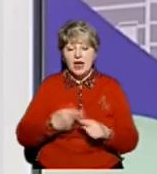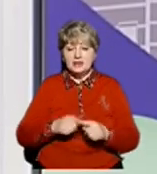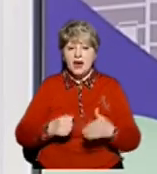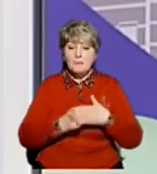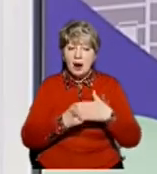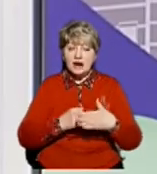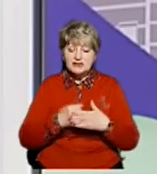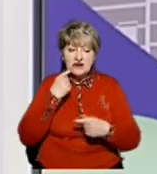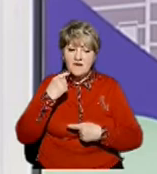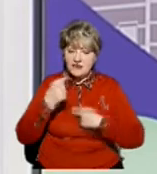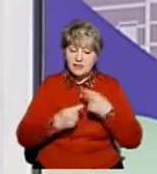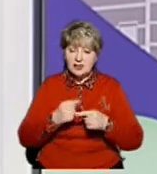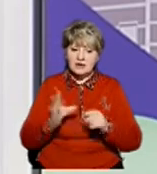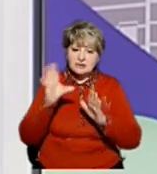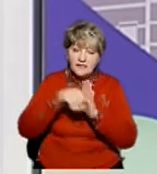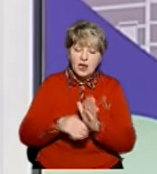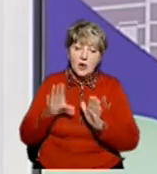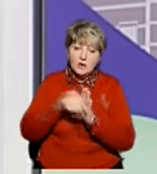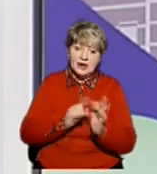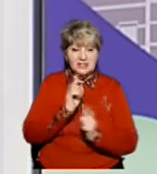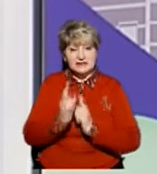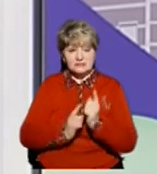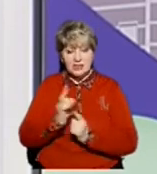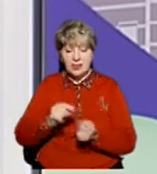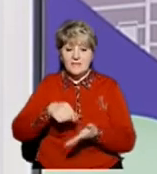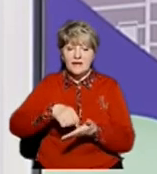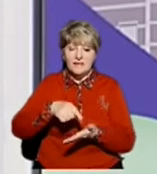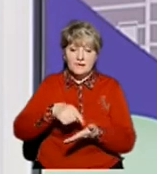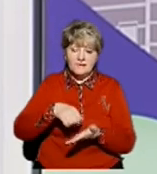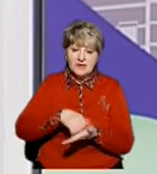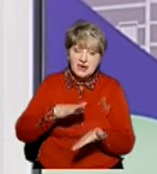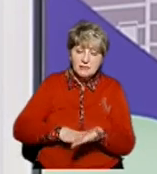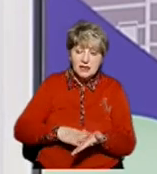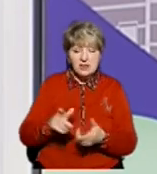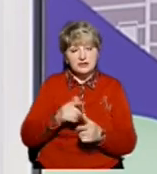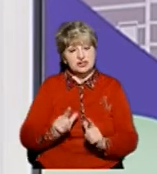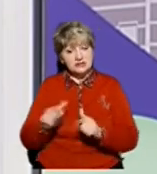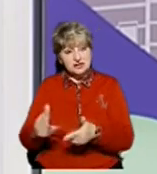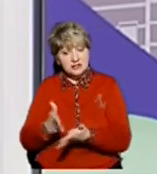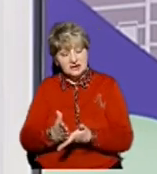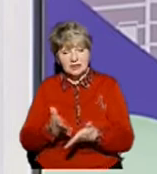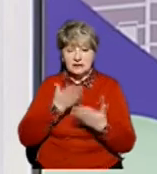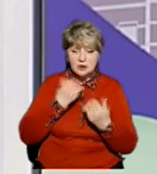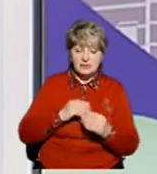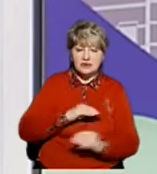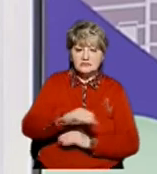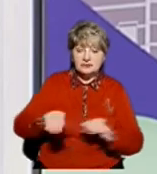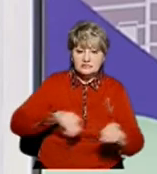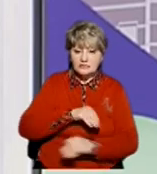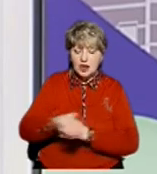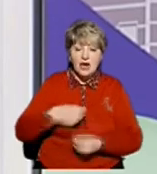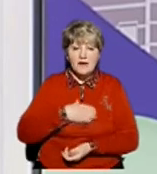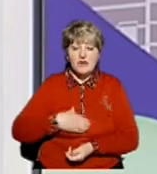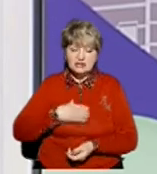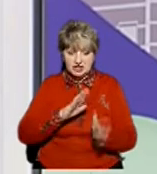база ця постійно коригується, вноситься зміни, відмічається, чи заселили, і так далі. І ще, який дуже важливий момент